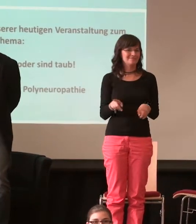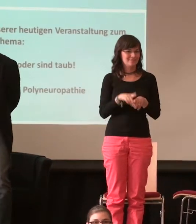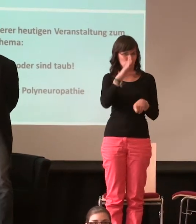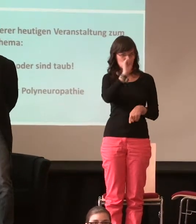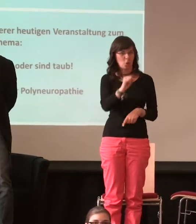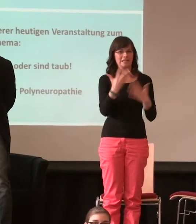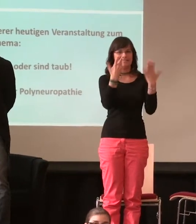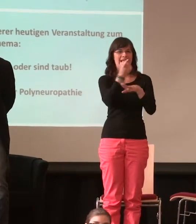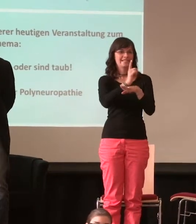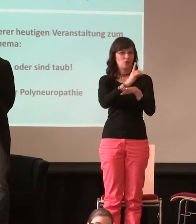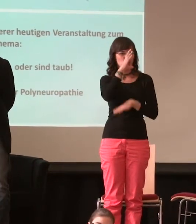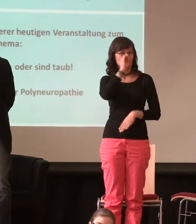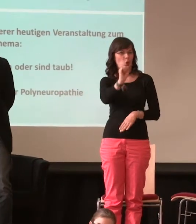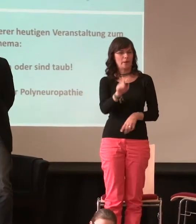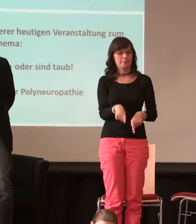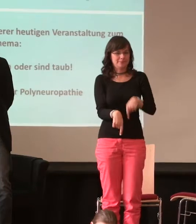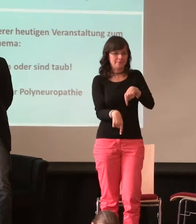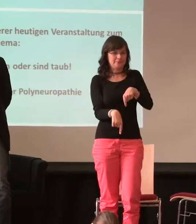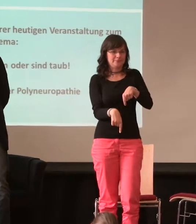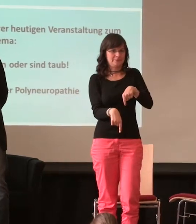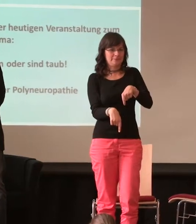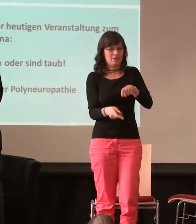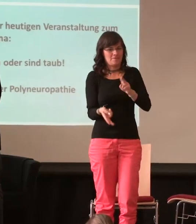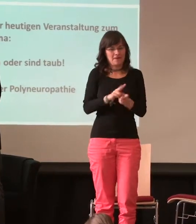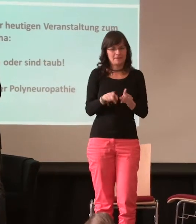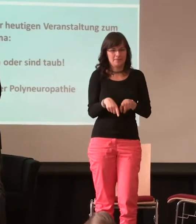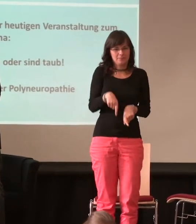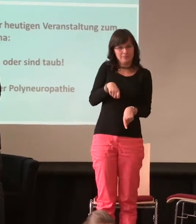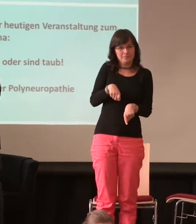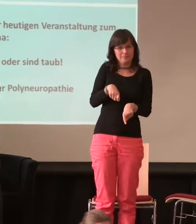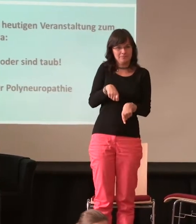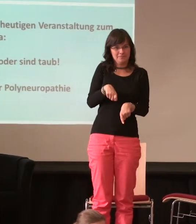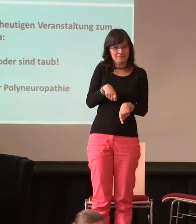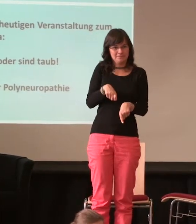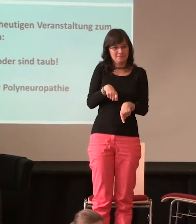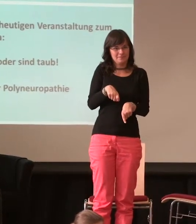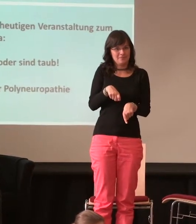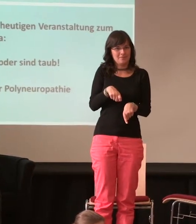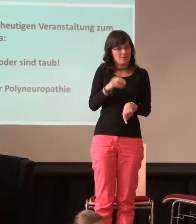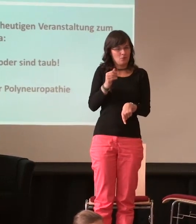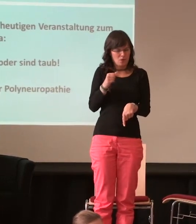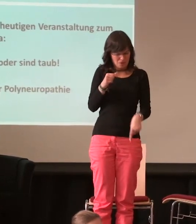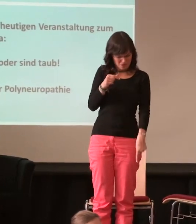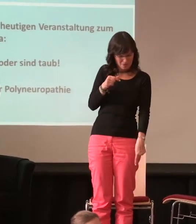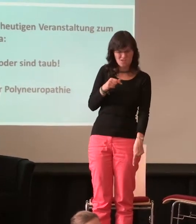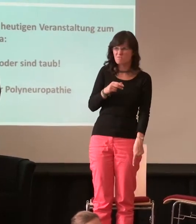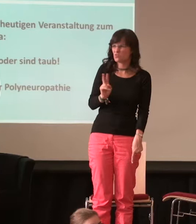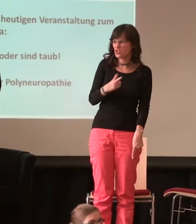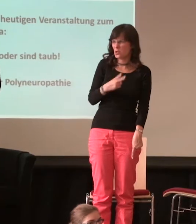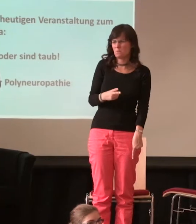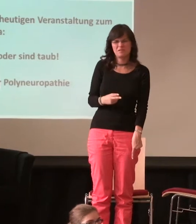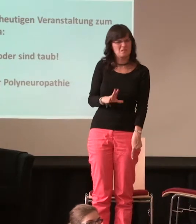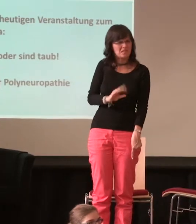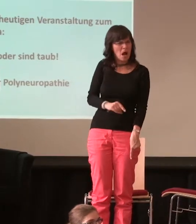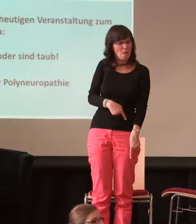zehn Sekunden zu halten, das andere und Sie werden feststellen, haben Sie da unten Parästhesien, ja, also Taubheitsgefühle,